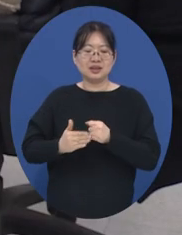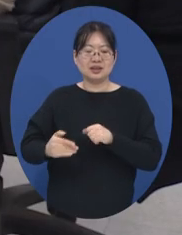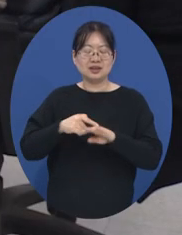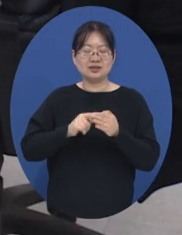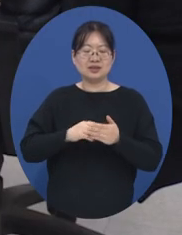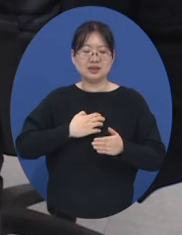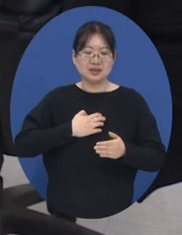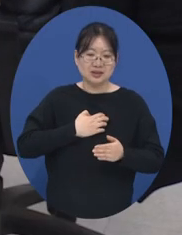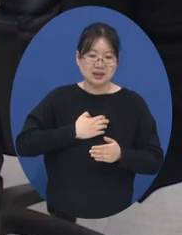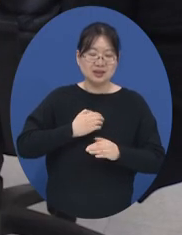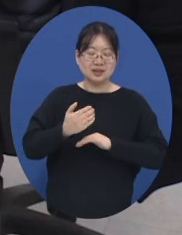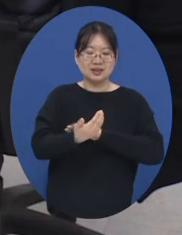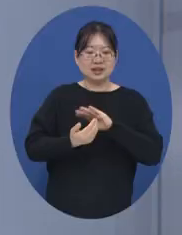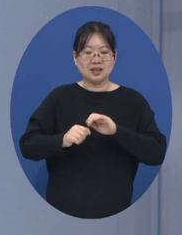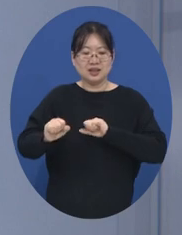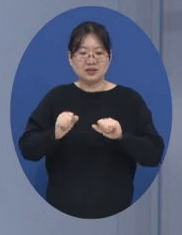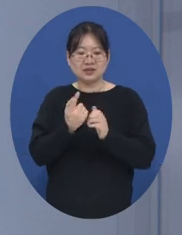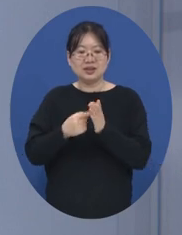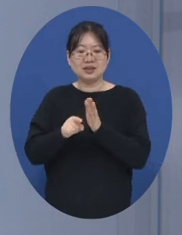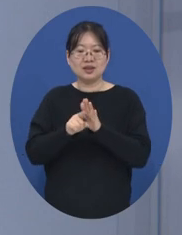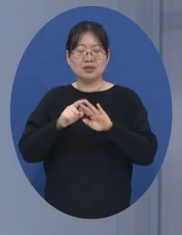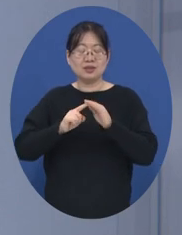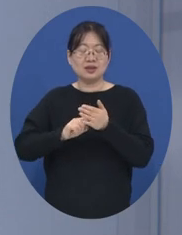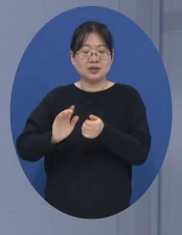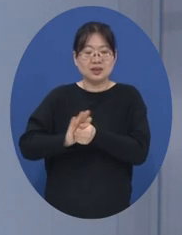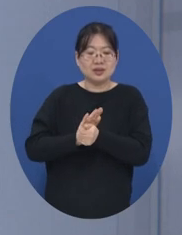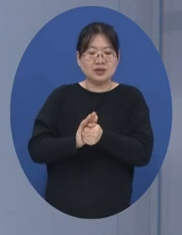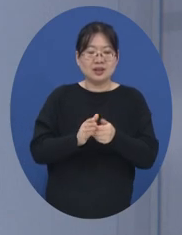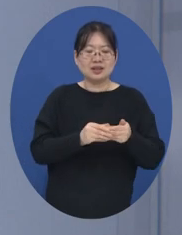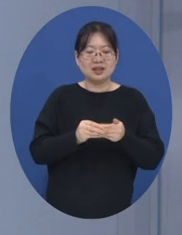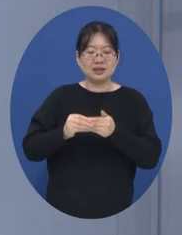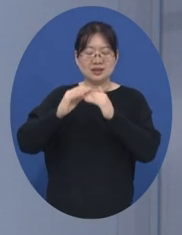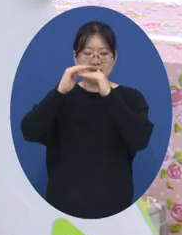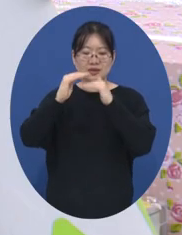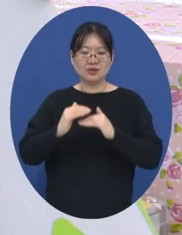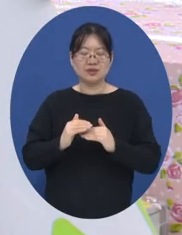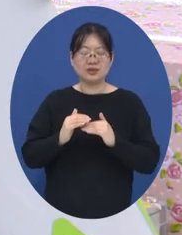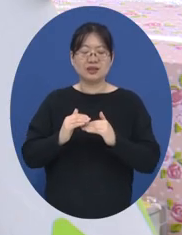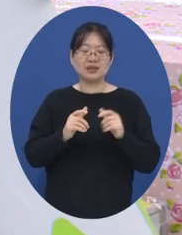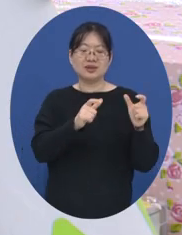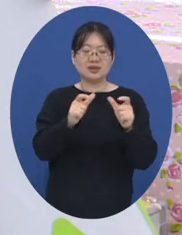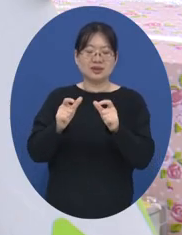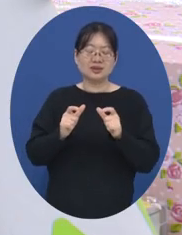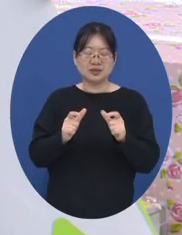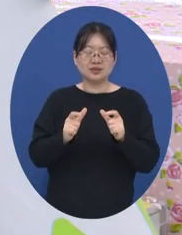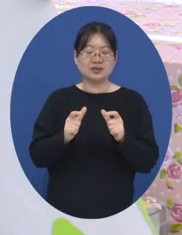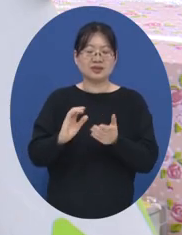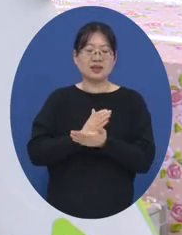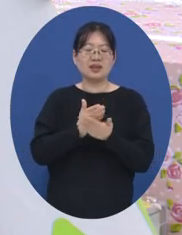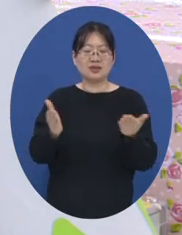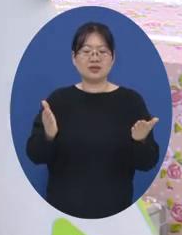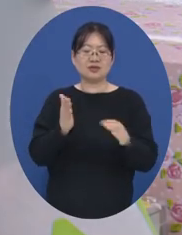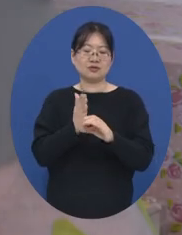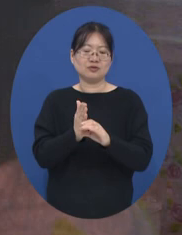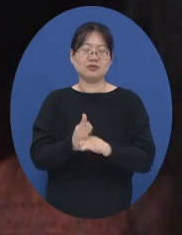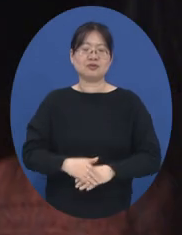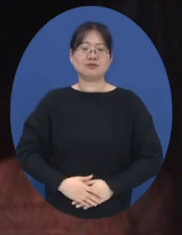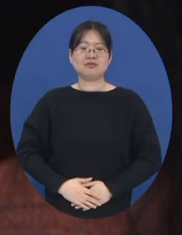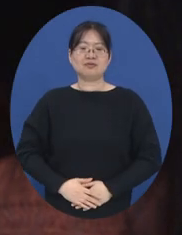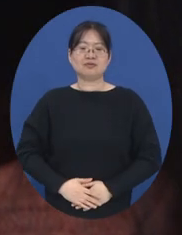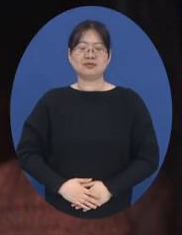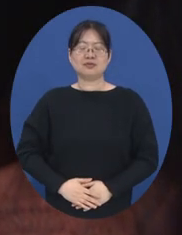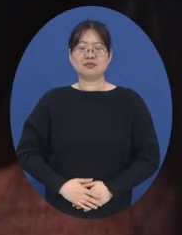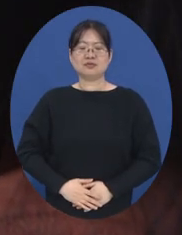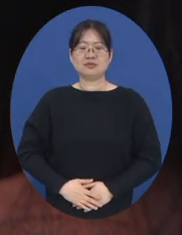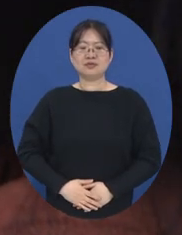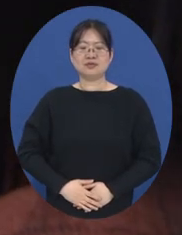불안과 공포에 대응하기 위해 마음 돌본 가이드라인을 7 금성 신거나 복 센터 와 3 * 진료소 등에 배포하고 있습니다 경기